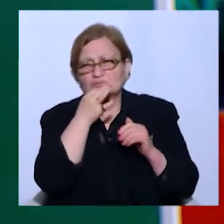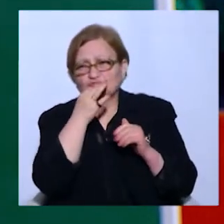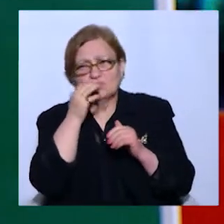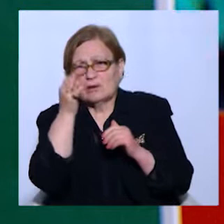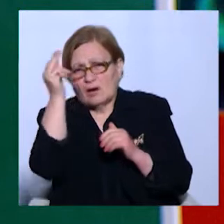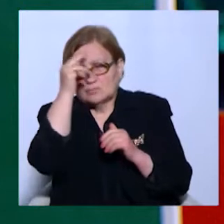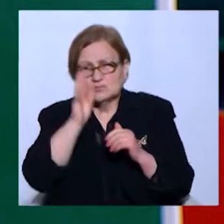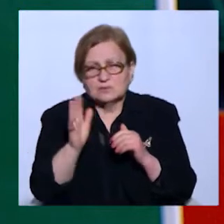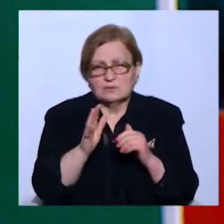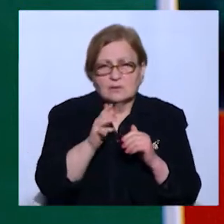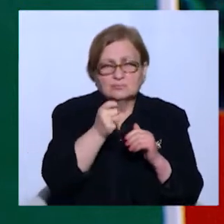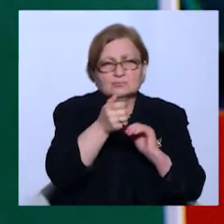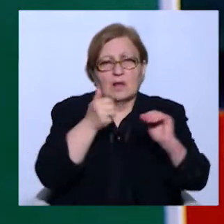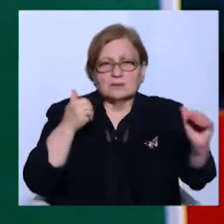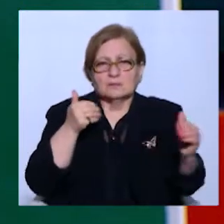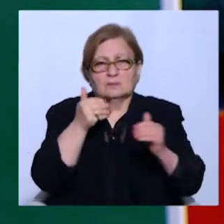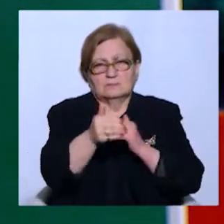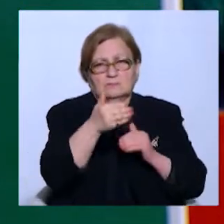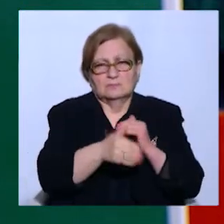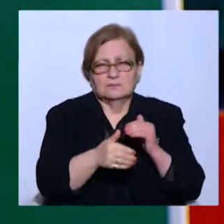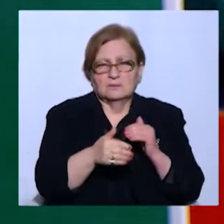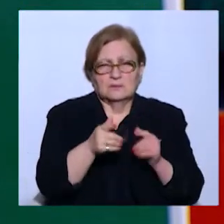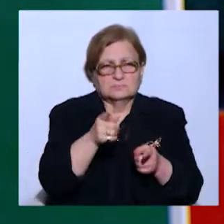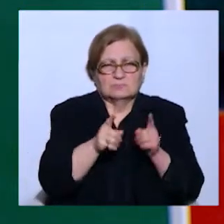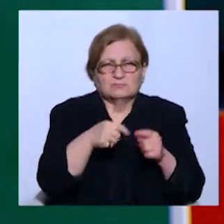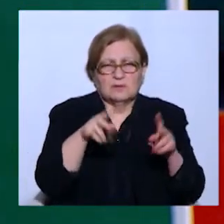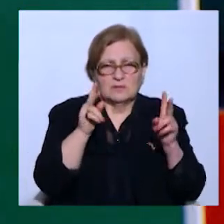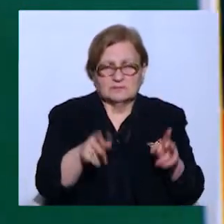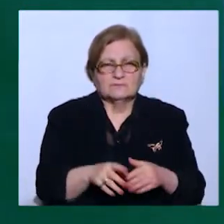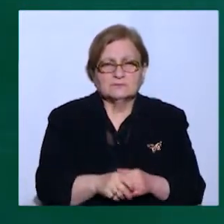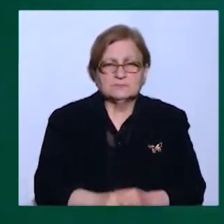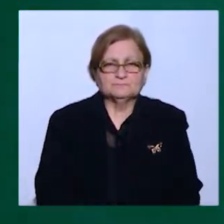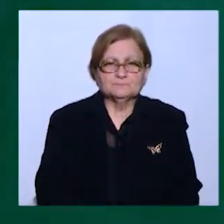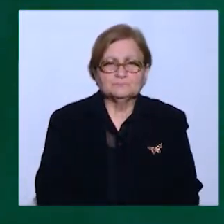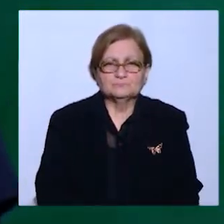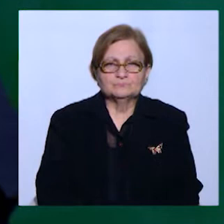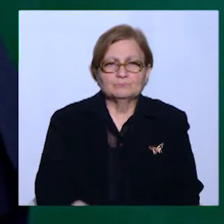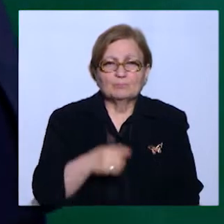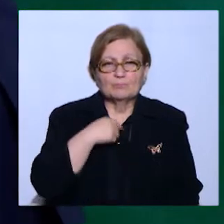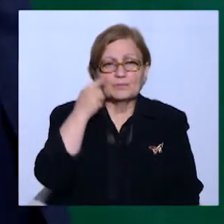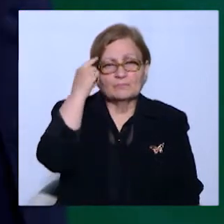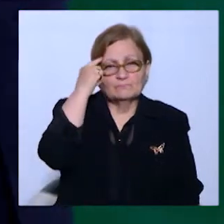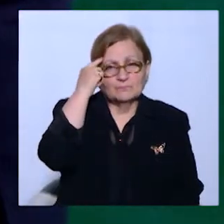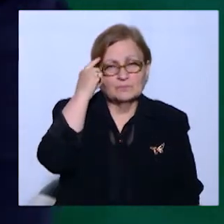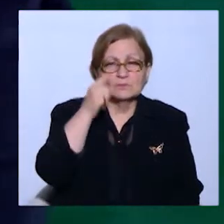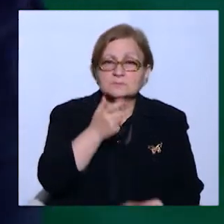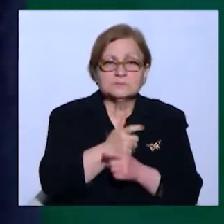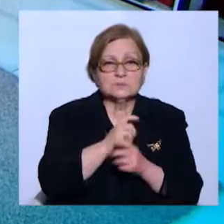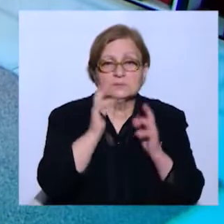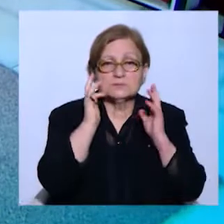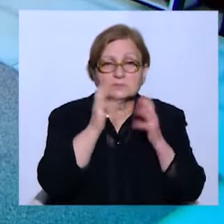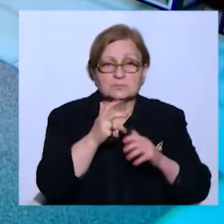აპირებდა, ვიღაცა ცოტა ადრე შეჭვიდა სკოლა. ეს რეალობიდან გამომდინარეა, გესმით? ხო და მე ვფიქრობ, რომ ეს იმდენად სერიოზული